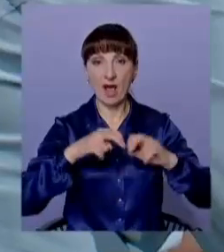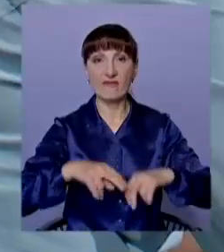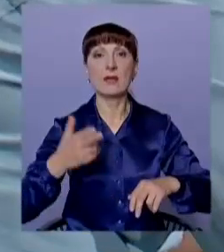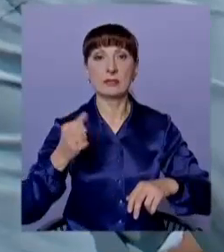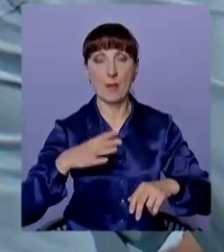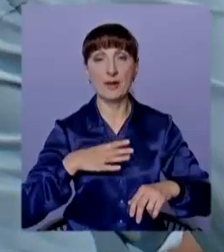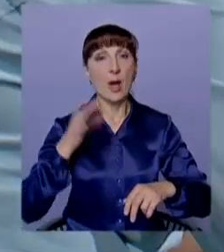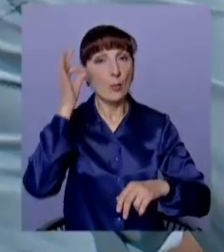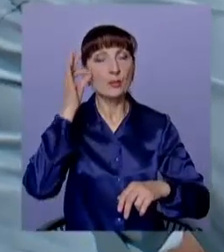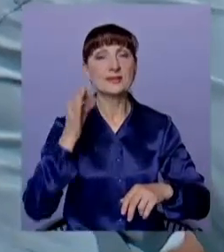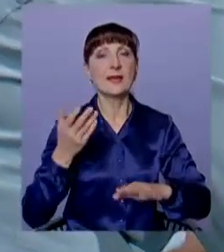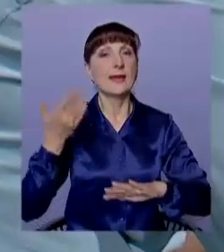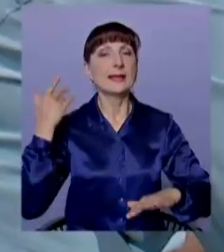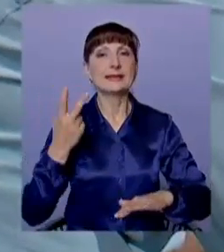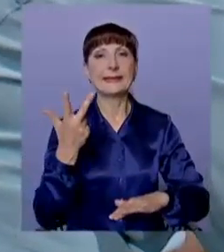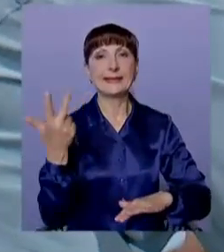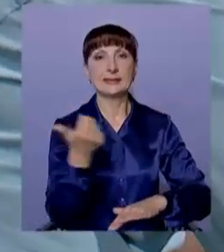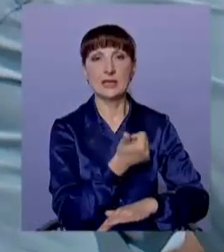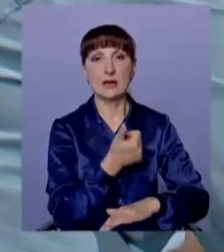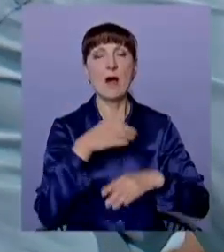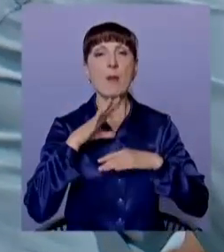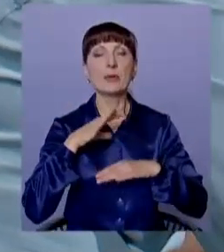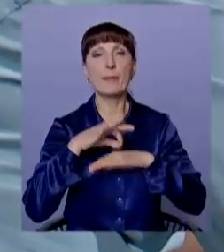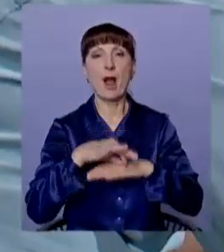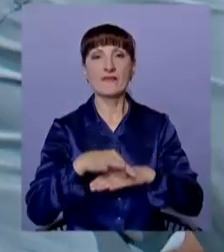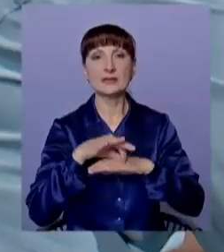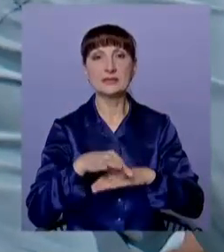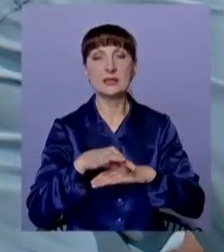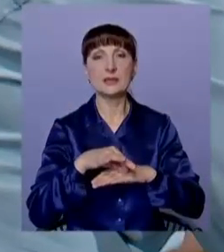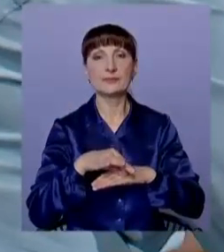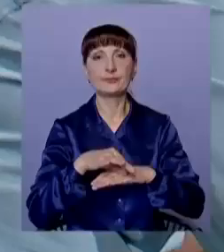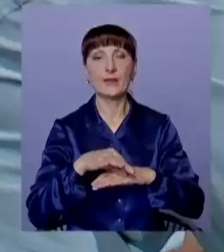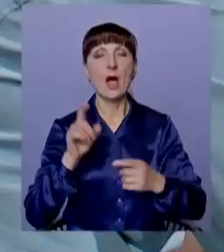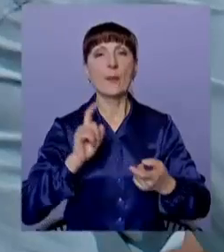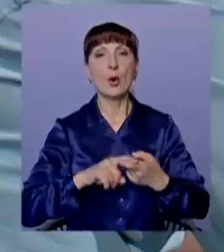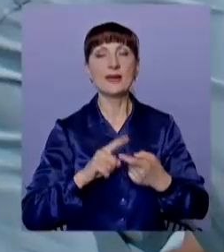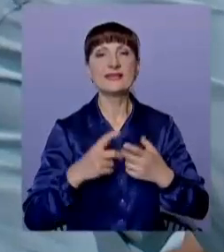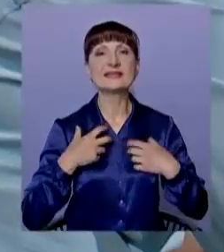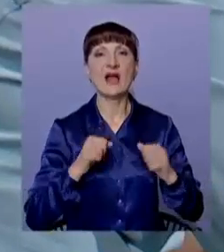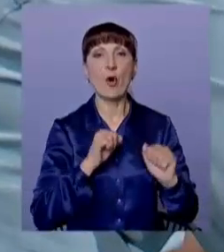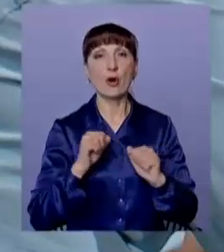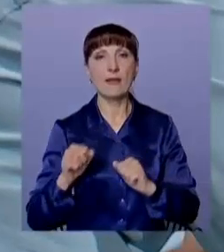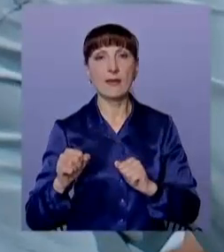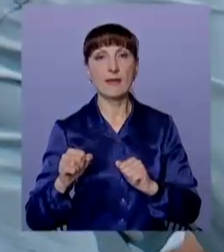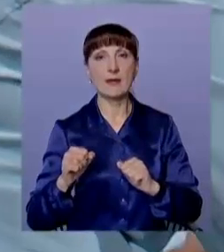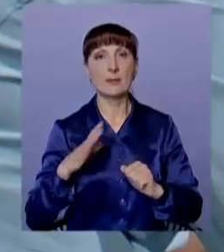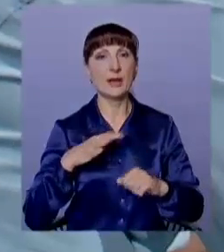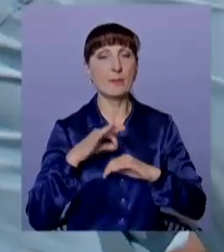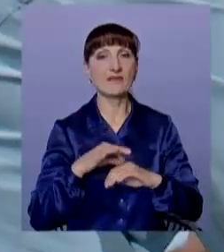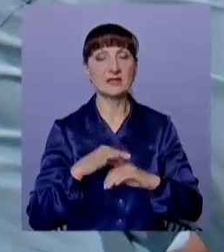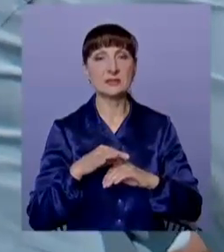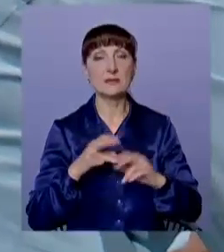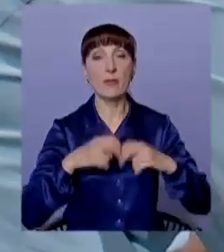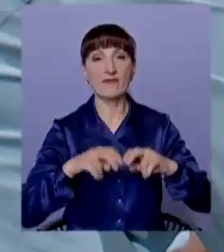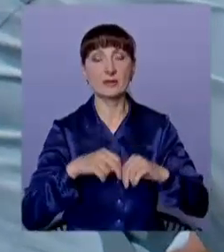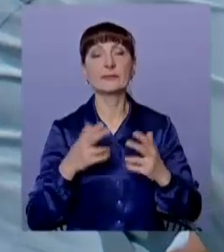помните, недели, наверное, 3 назад проводили по линии именно здравоохранения, проводили расчеты. Да, это